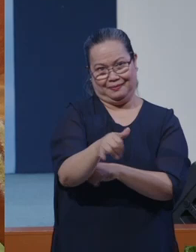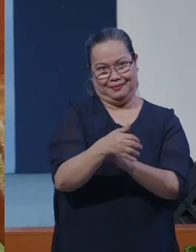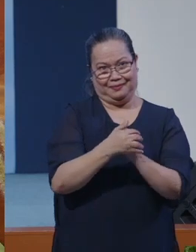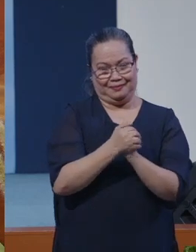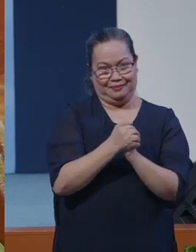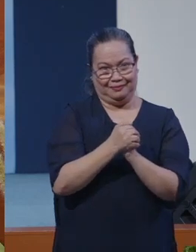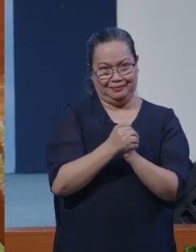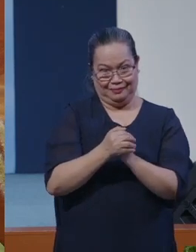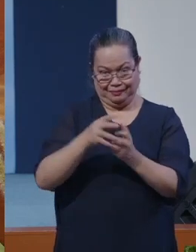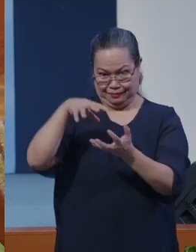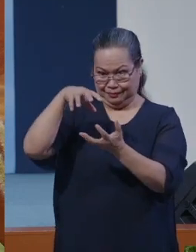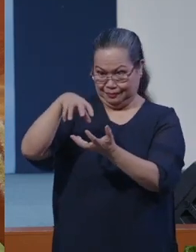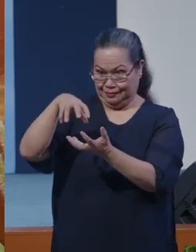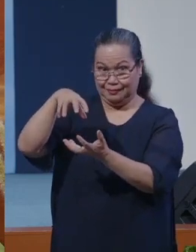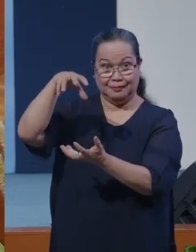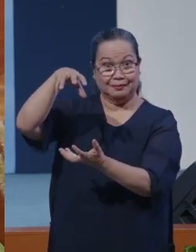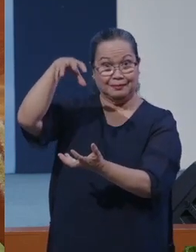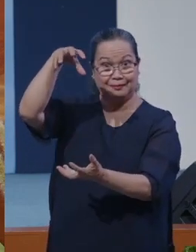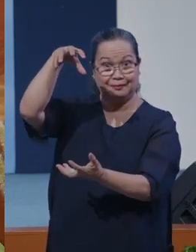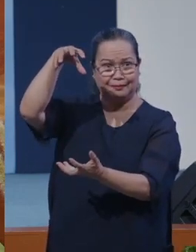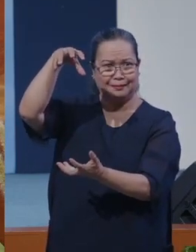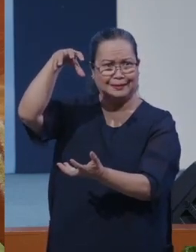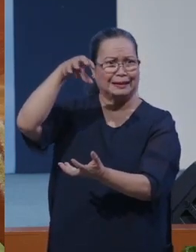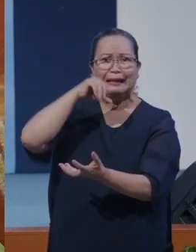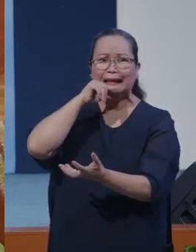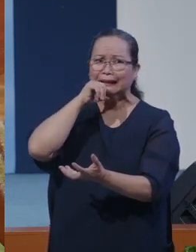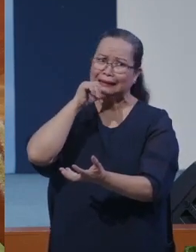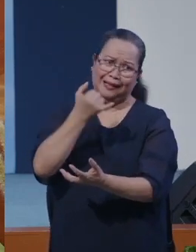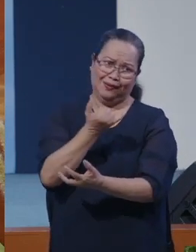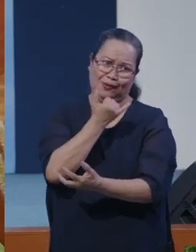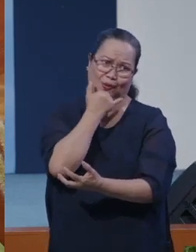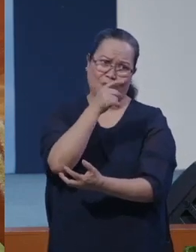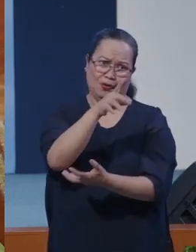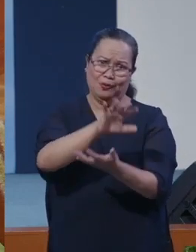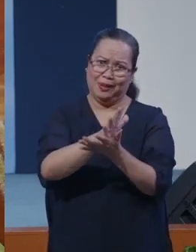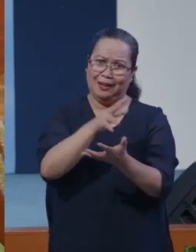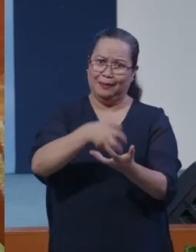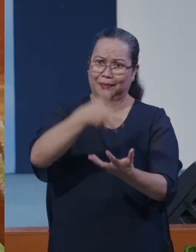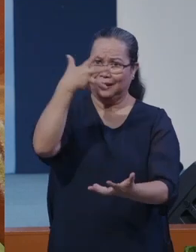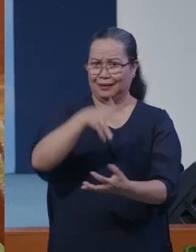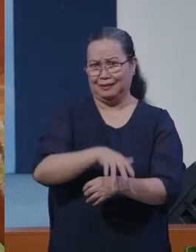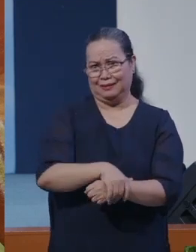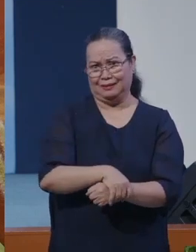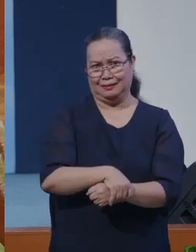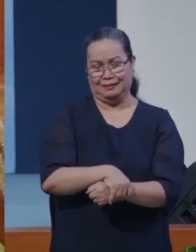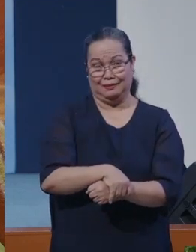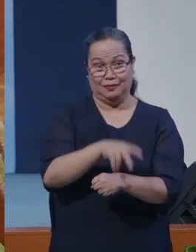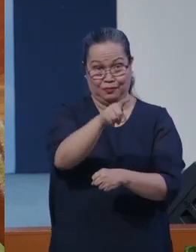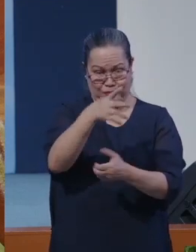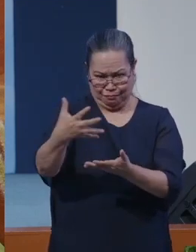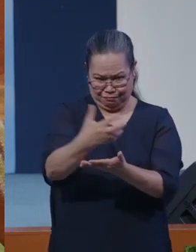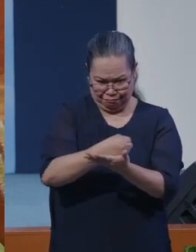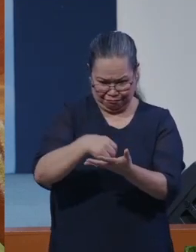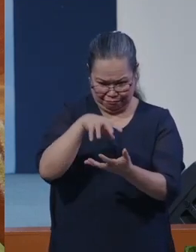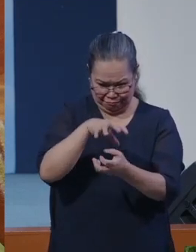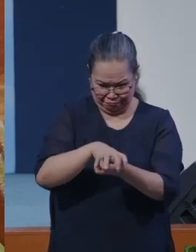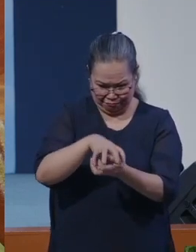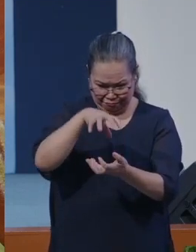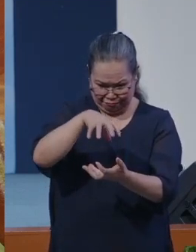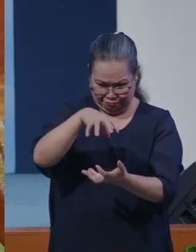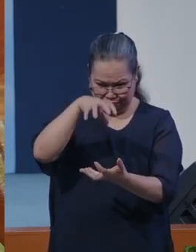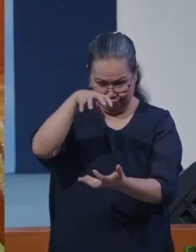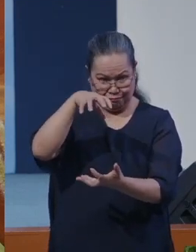Yung laying up po, hindi po masama. Hindi po masama mag-earn, hindi po